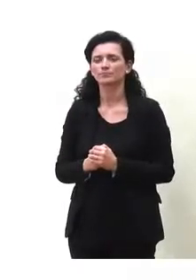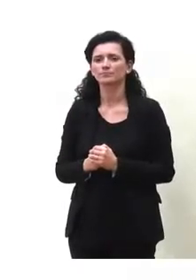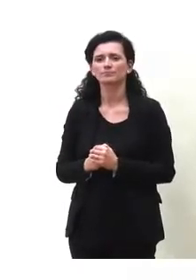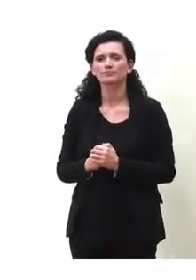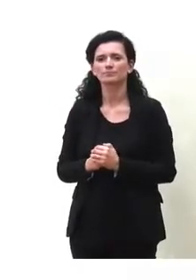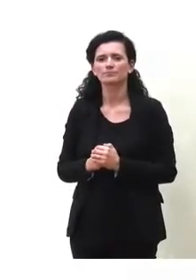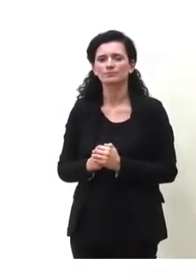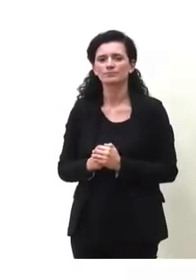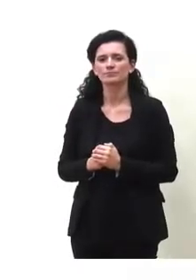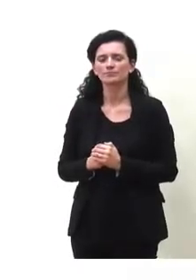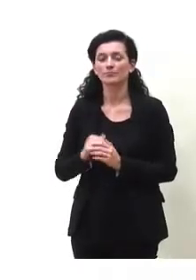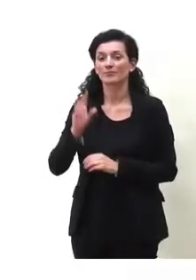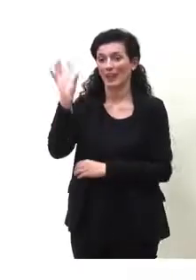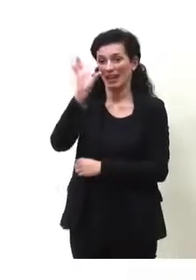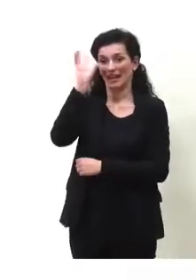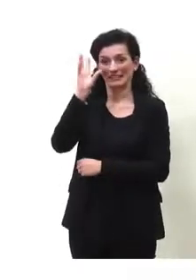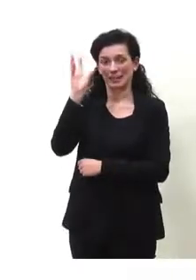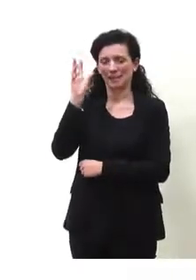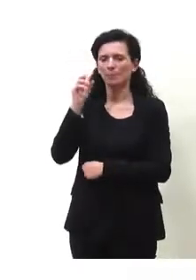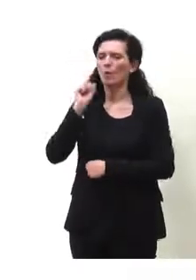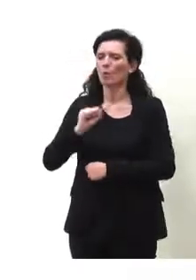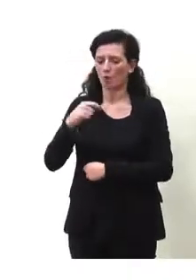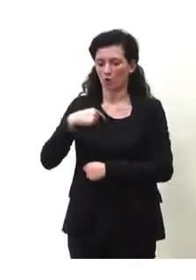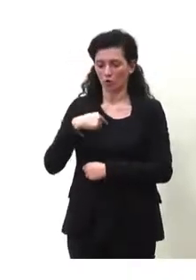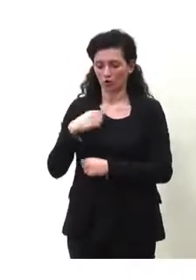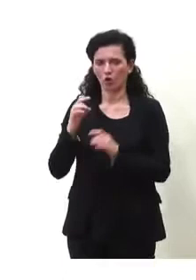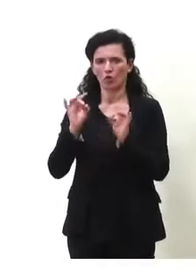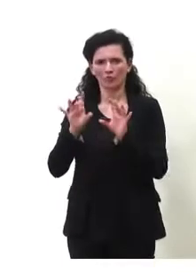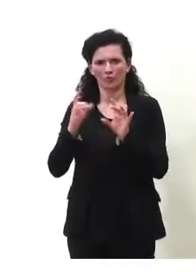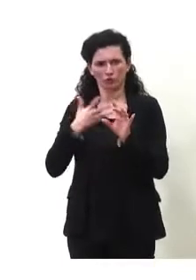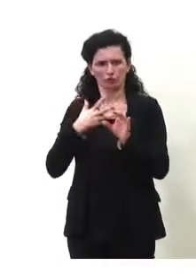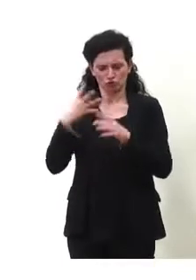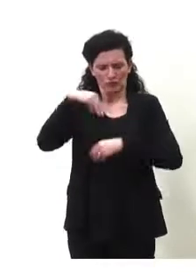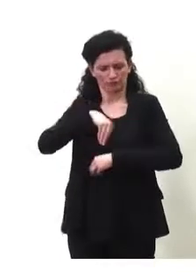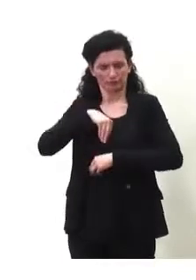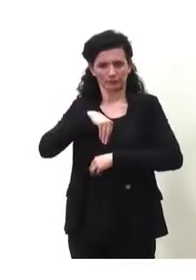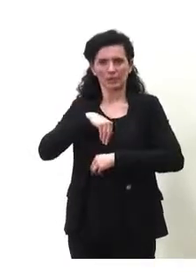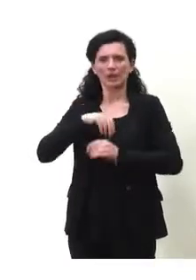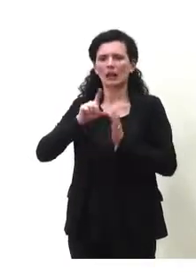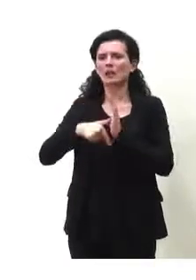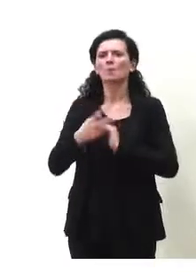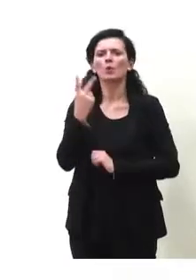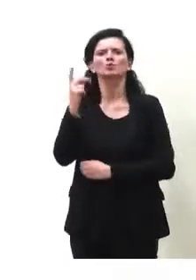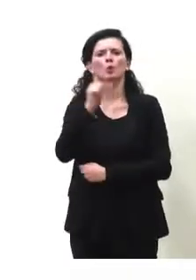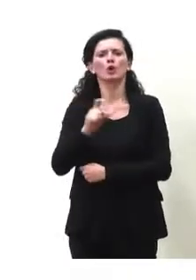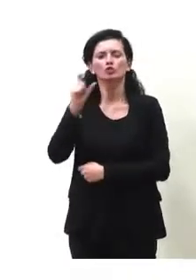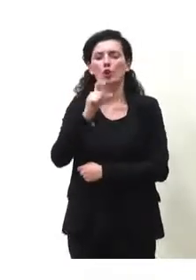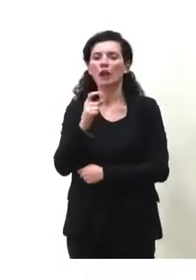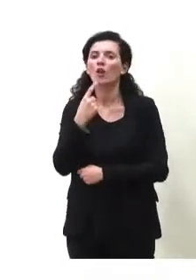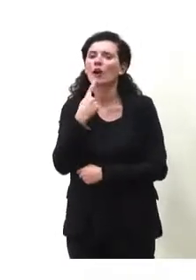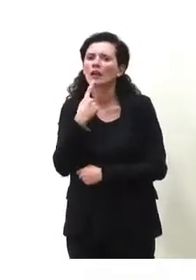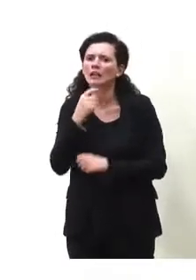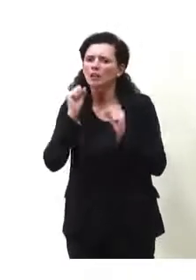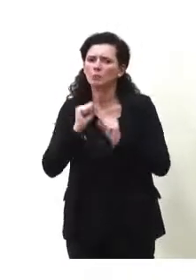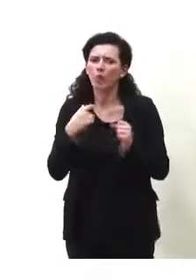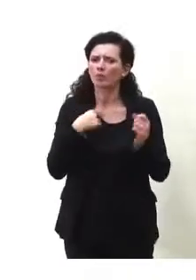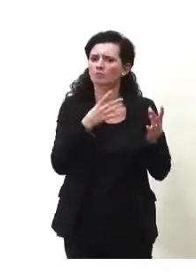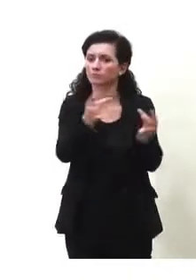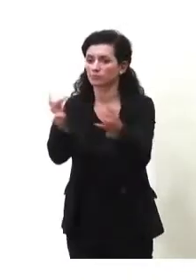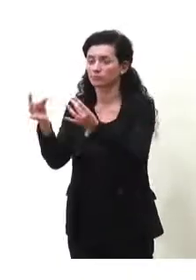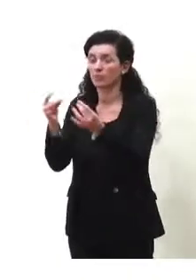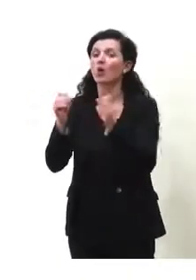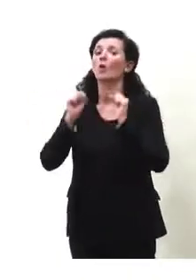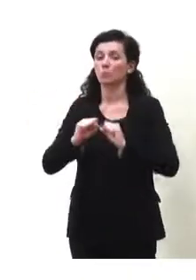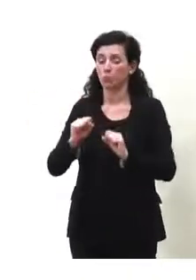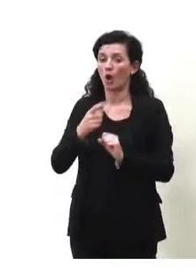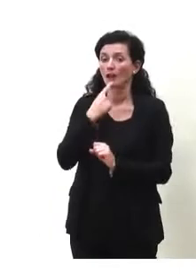Ad esempio, se consideriamo che si resta infettivi 2 giorni, chi sono i potenziali infettori in questo caso? Vabbè, sono i casi al tempo